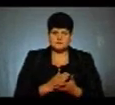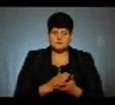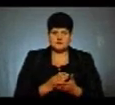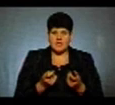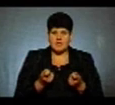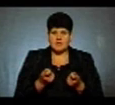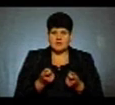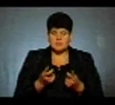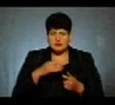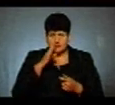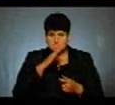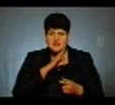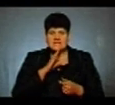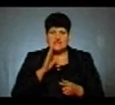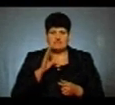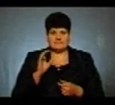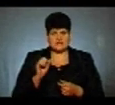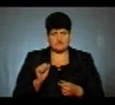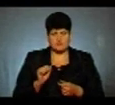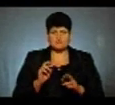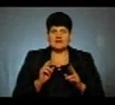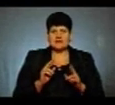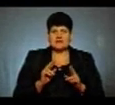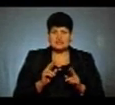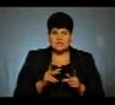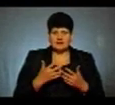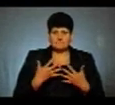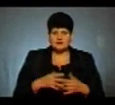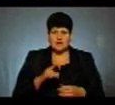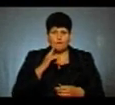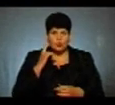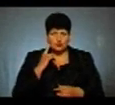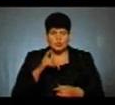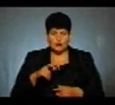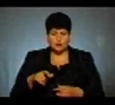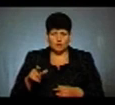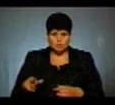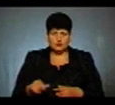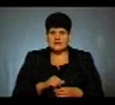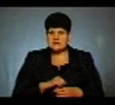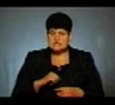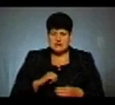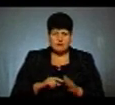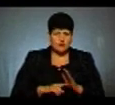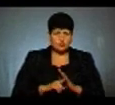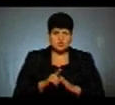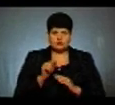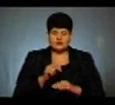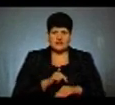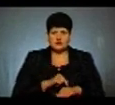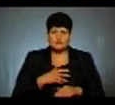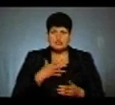елемент батьківства, відповідального батьківства. Як вже молоді люди, вони з самого початку вони відчувають